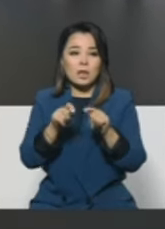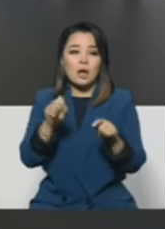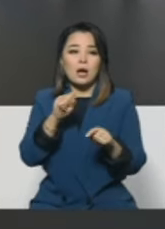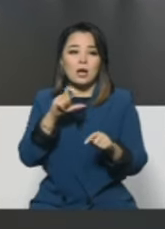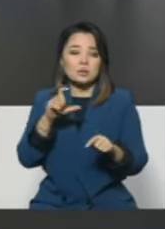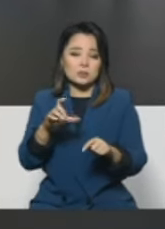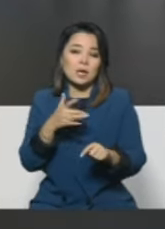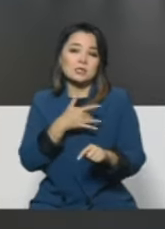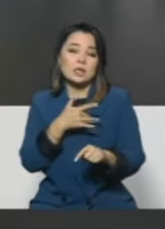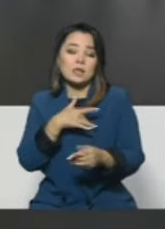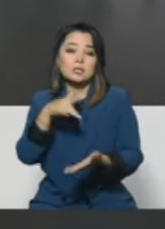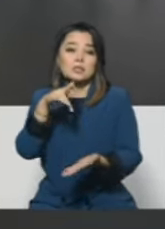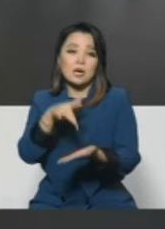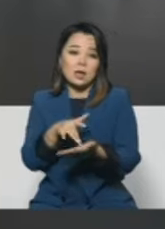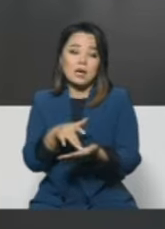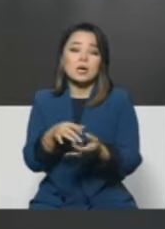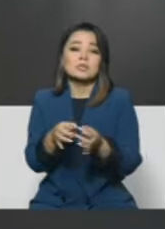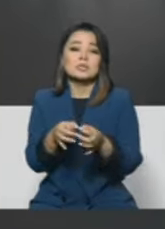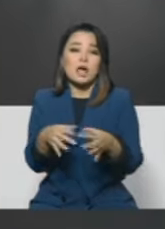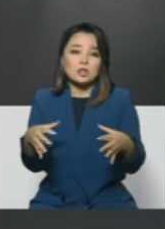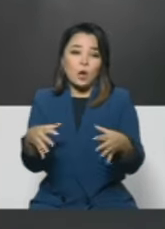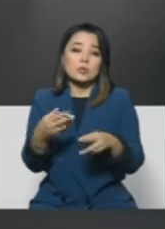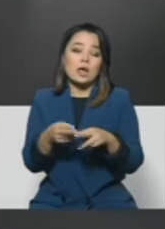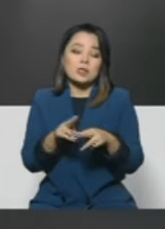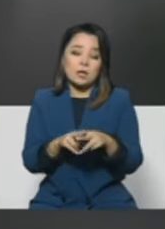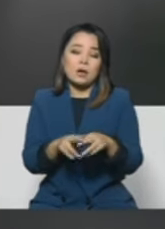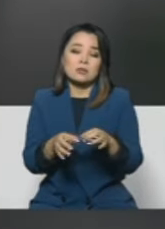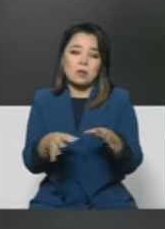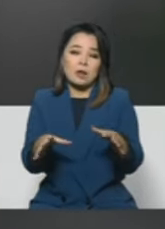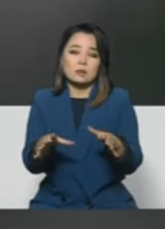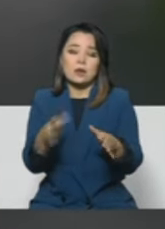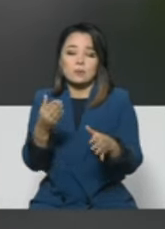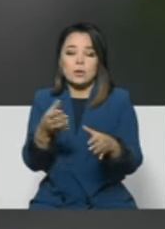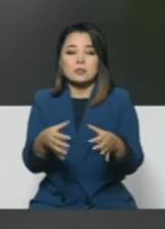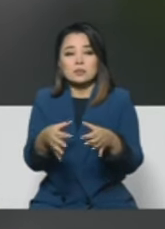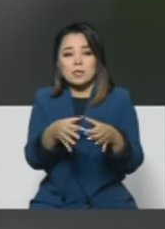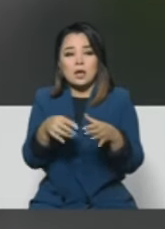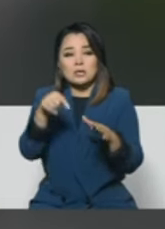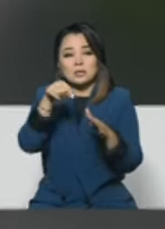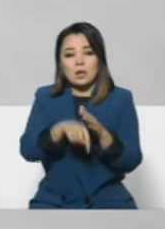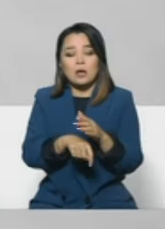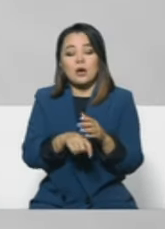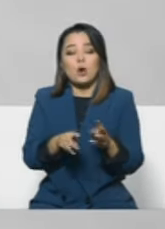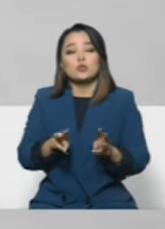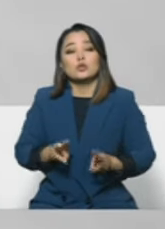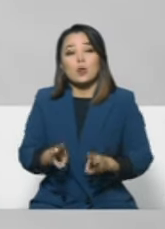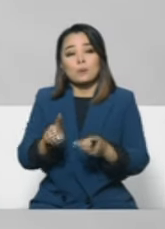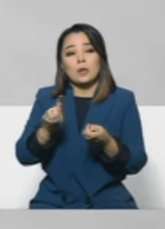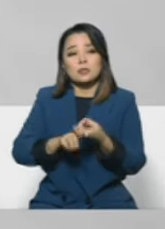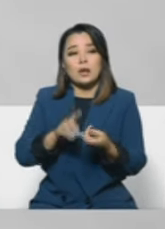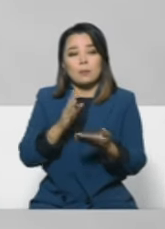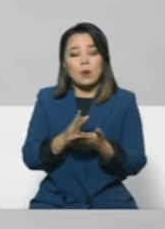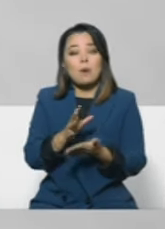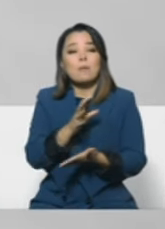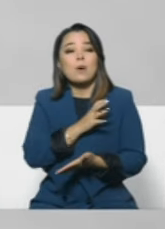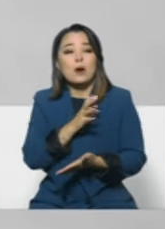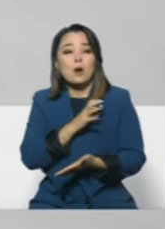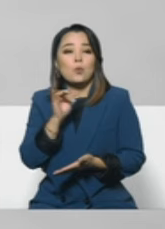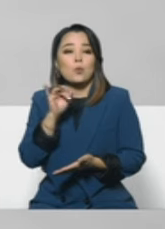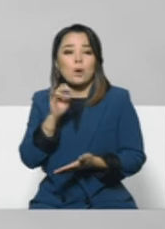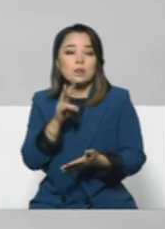АЭС-тің жүрегі саналатын ядролық реакторда атом ядросы ыдырайды. Отын ретінде негізінен байытылған